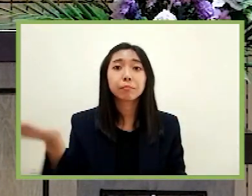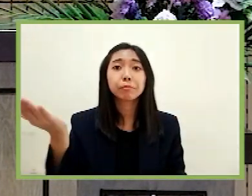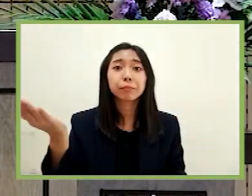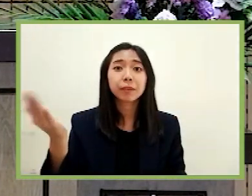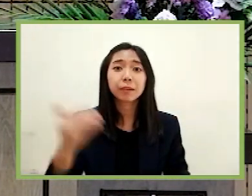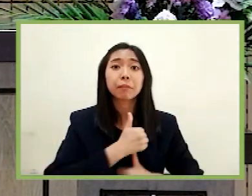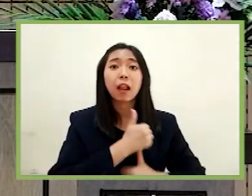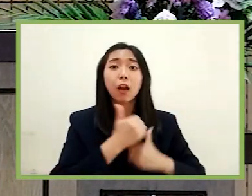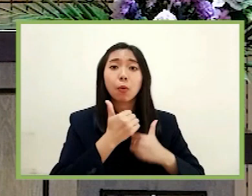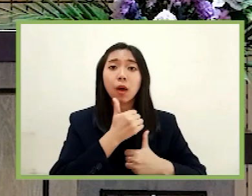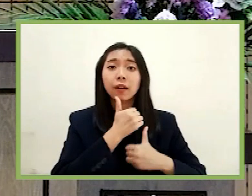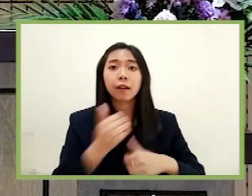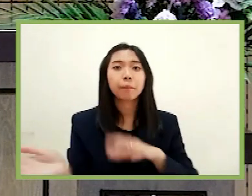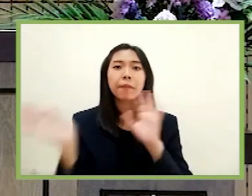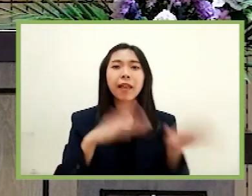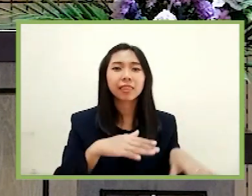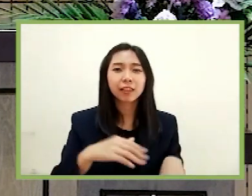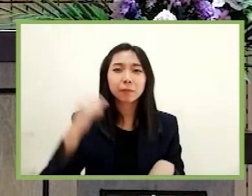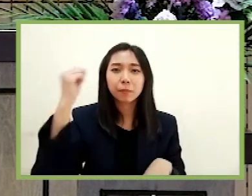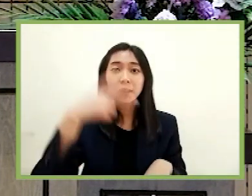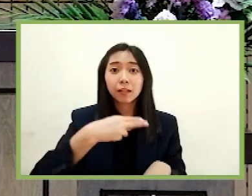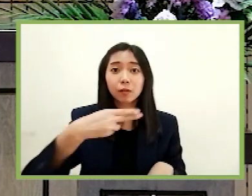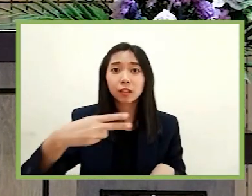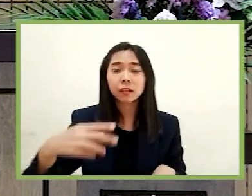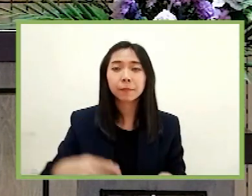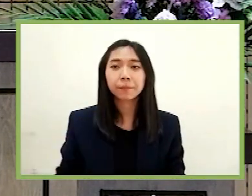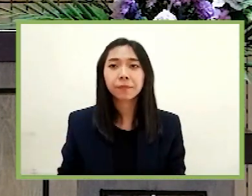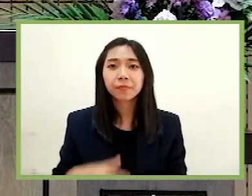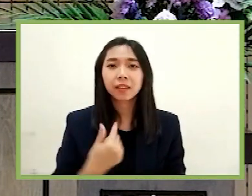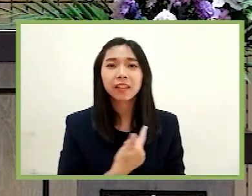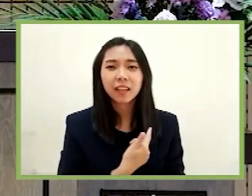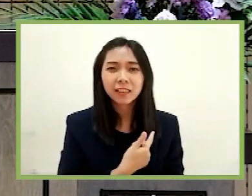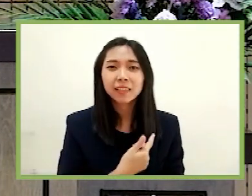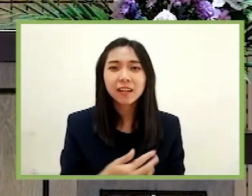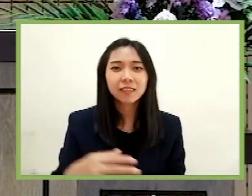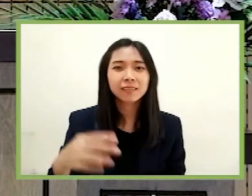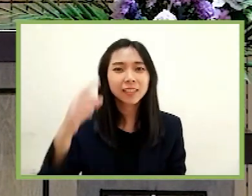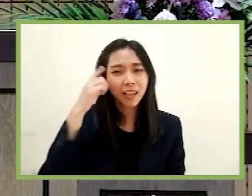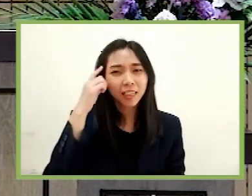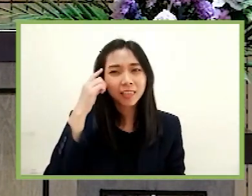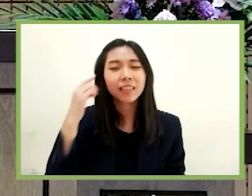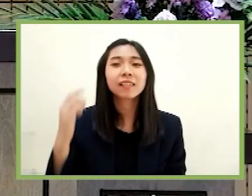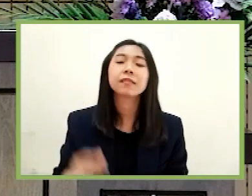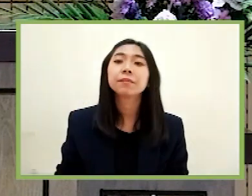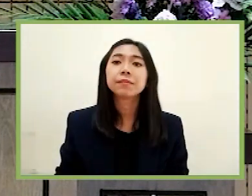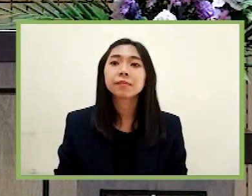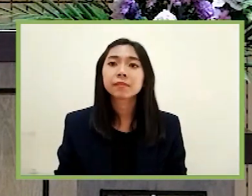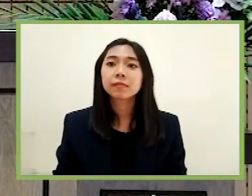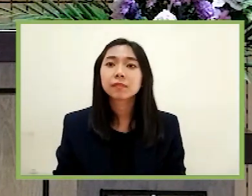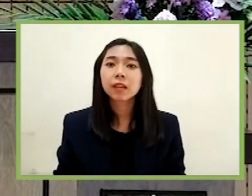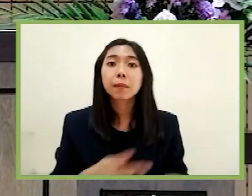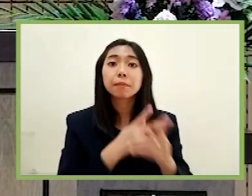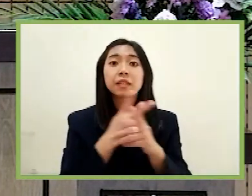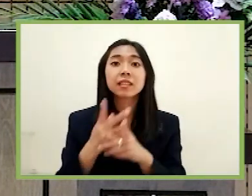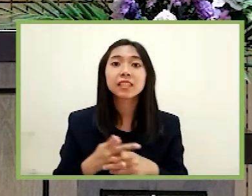Indonesia kita sedang berupaya untuk Hai menjaga